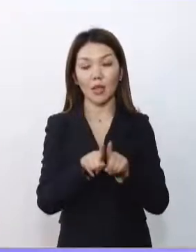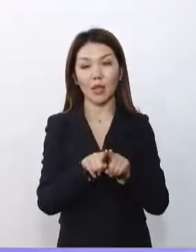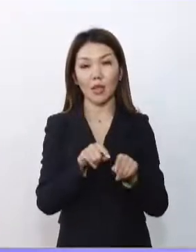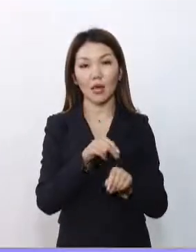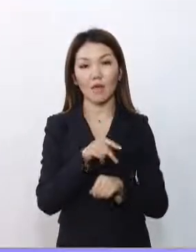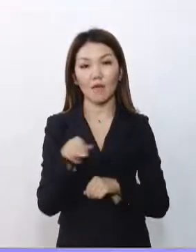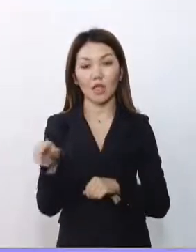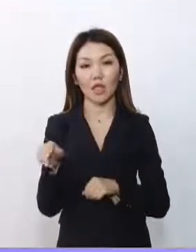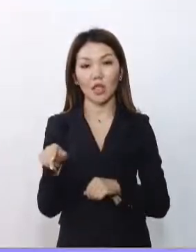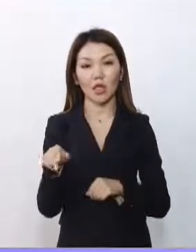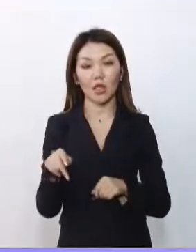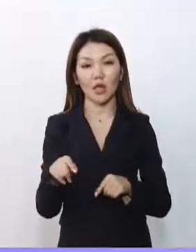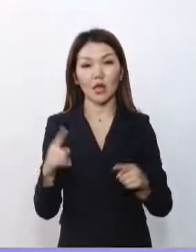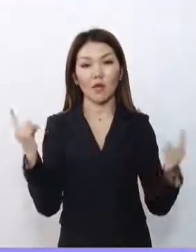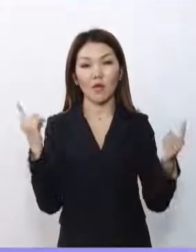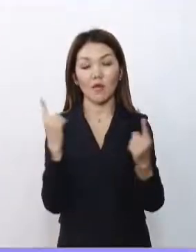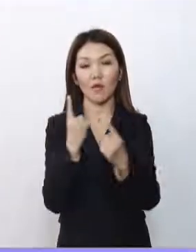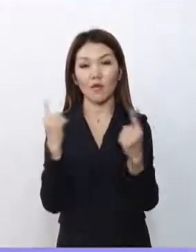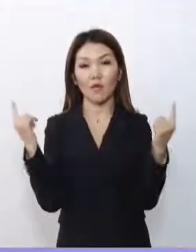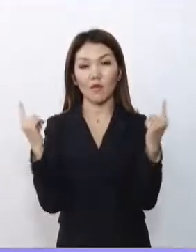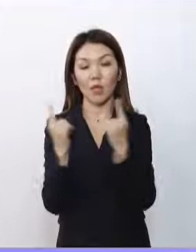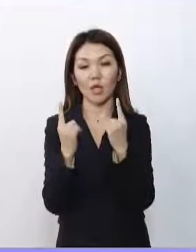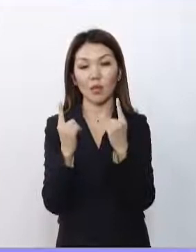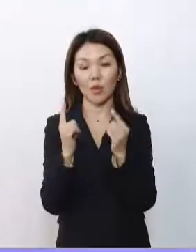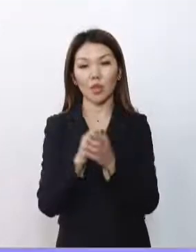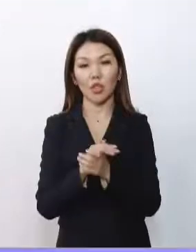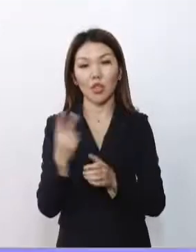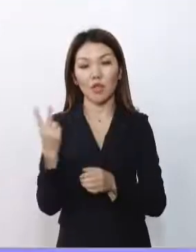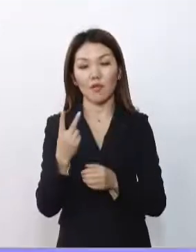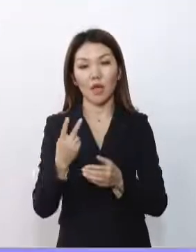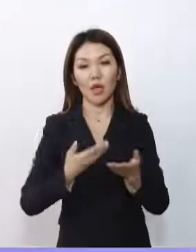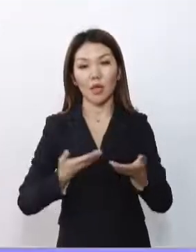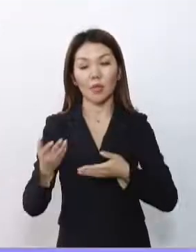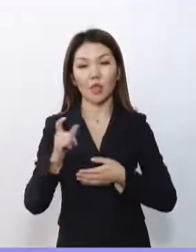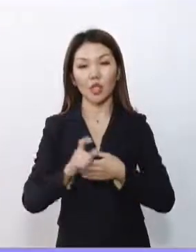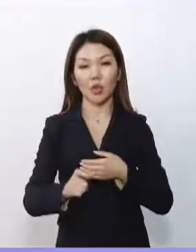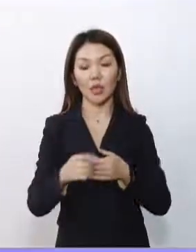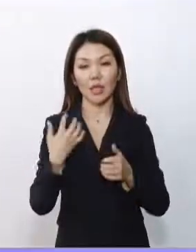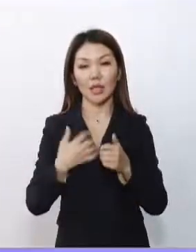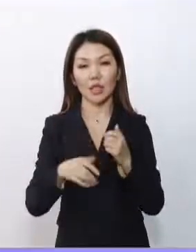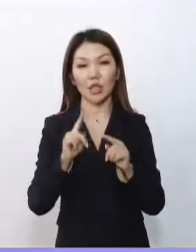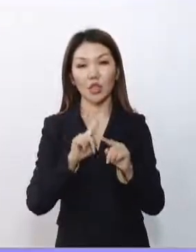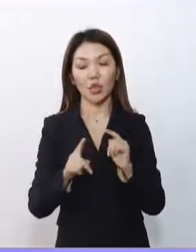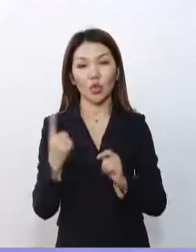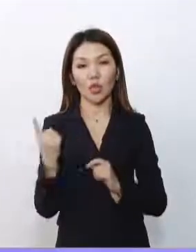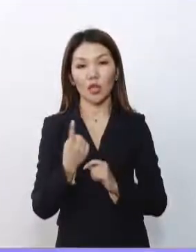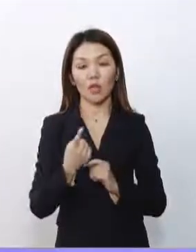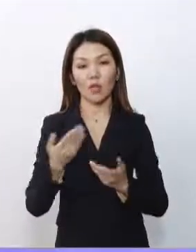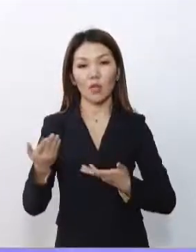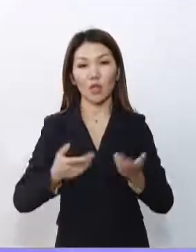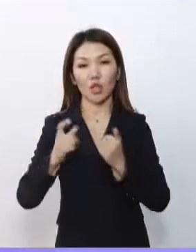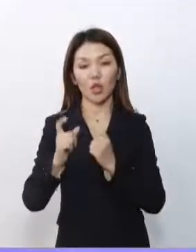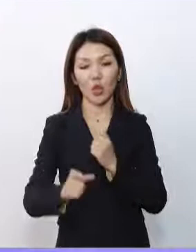противоположных направлениях два пешехода средняя скорость одного пешехода